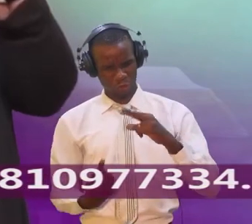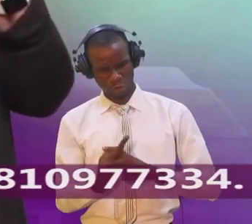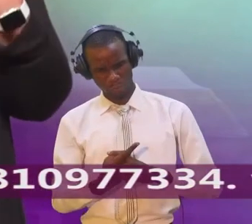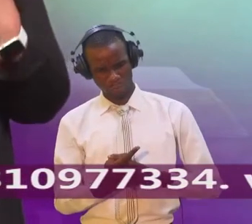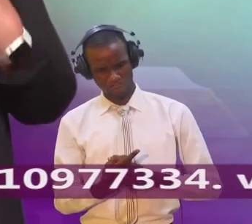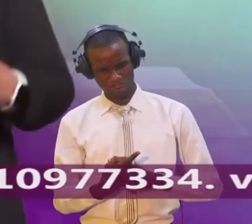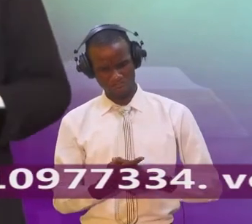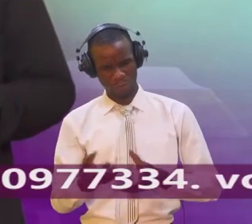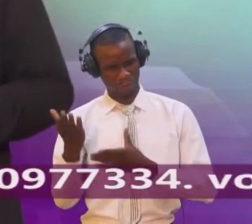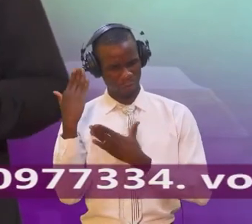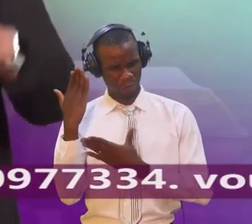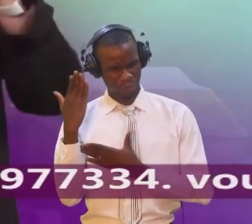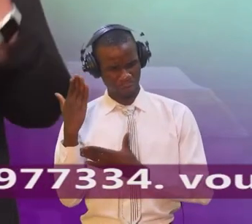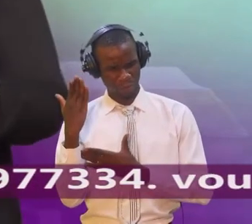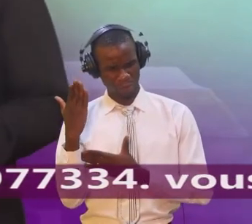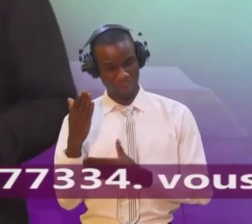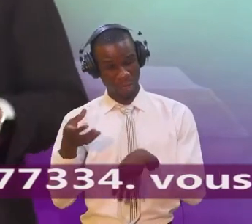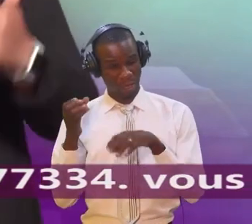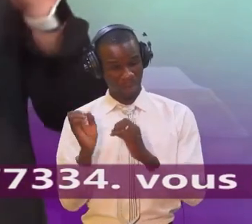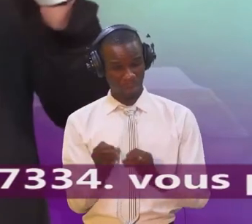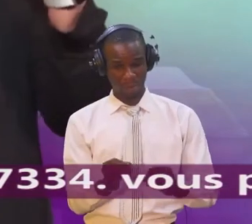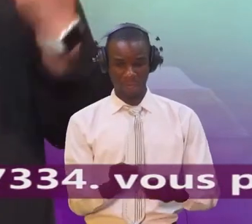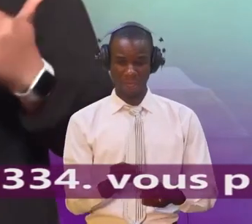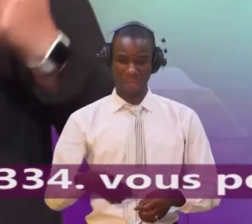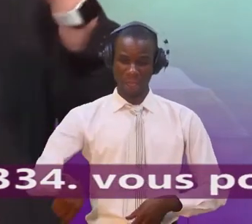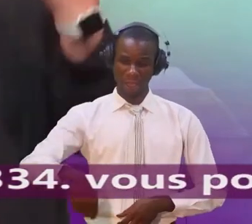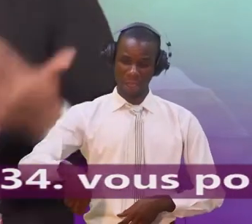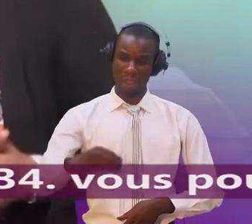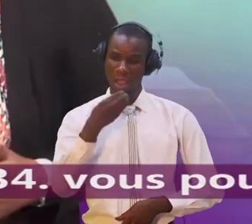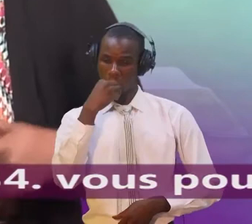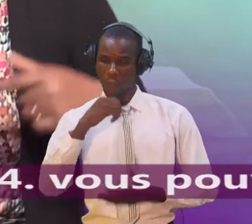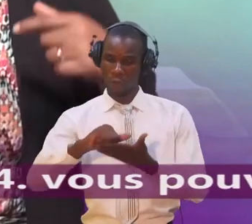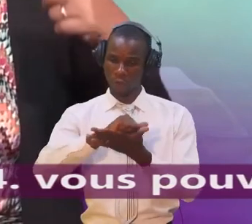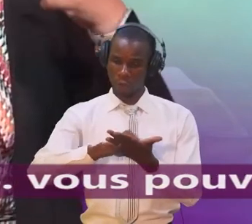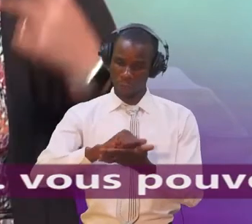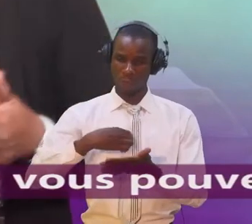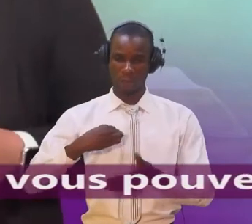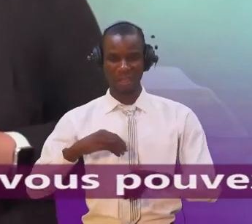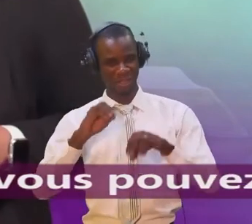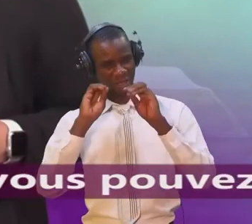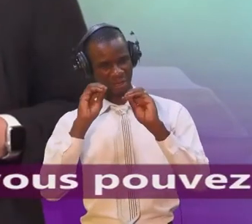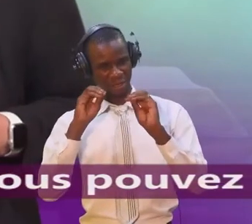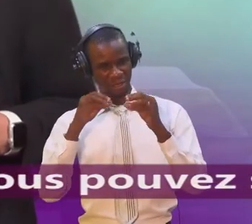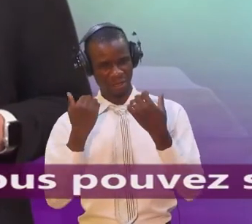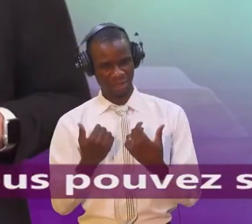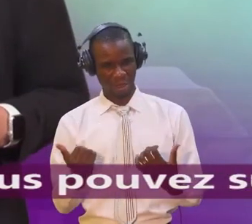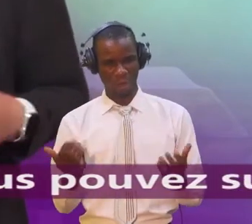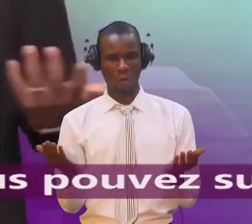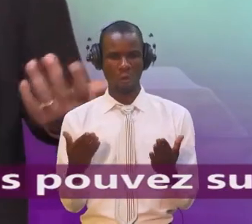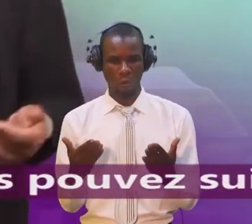Sote tunataka maisha yetu yawe ya mifaa ya thamani, kuvua